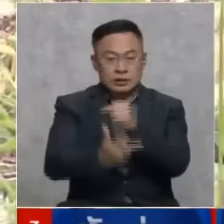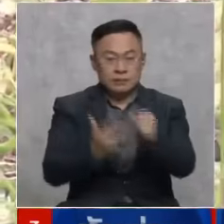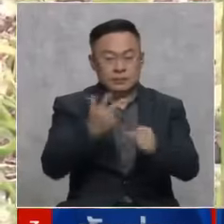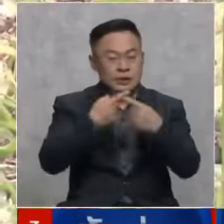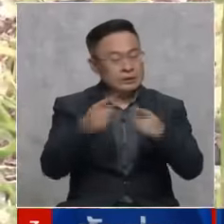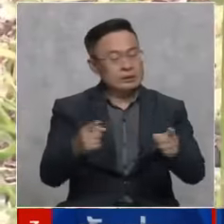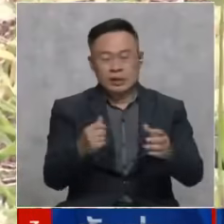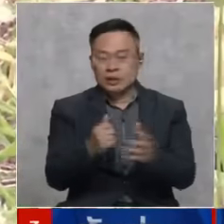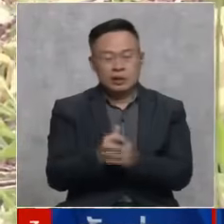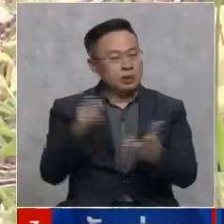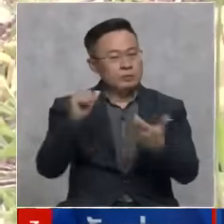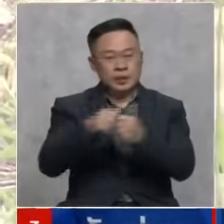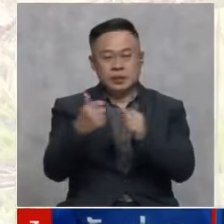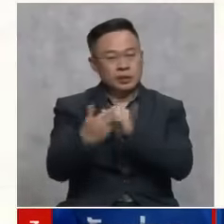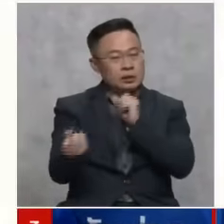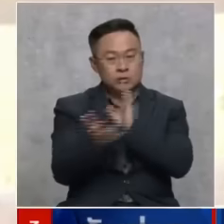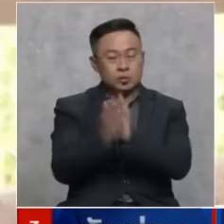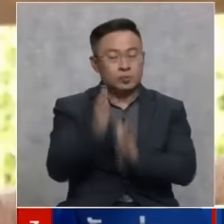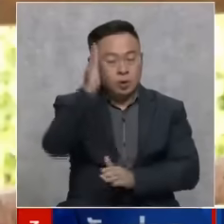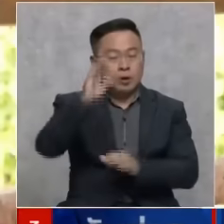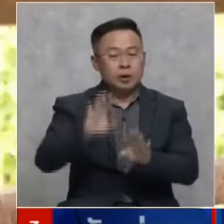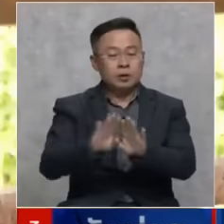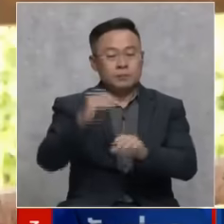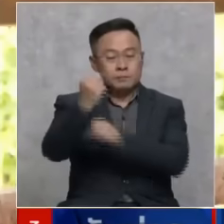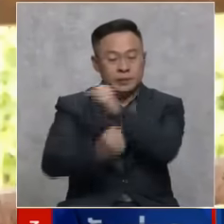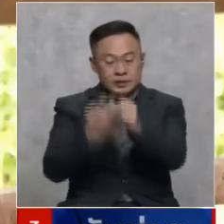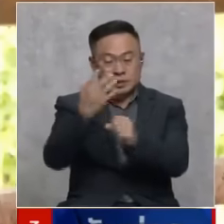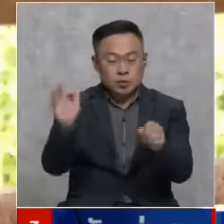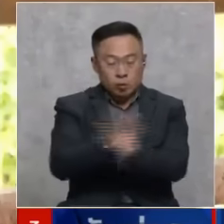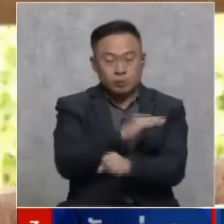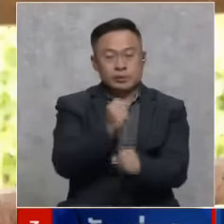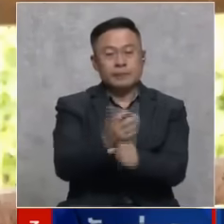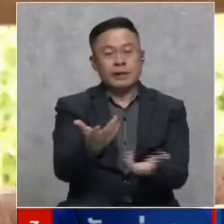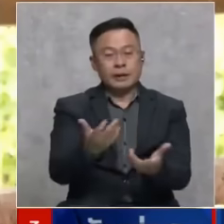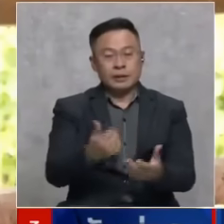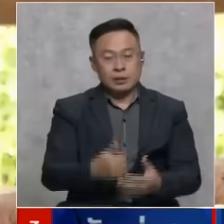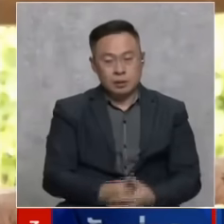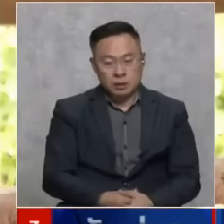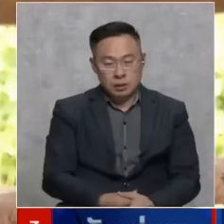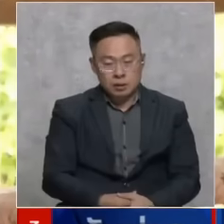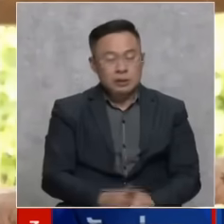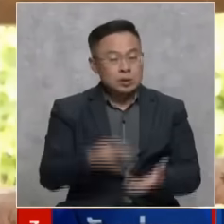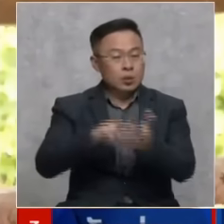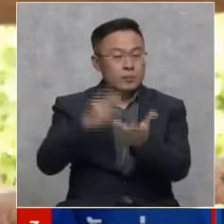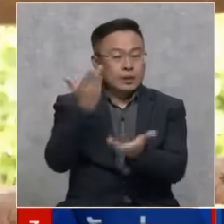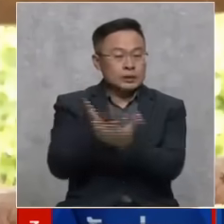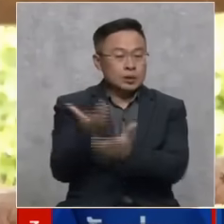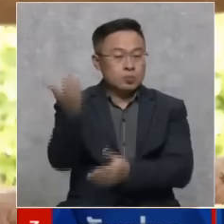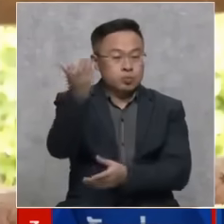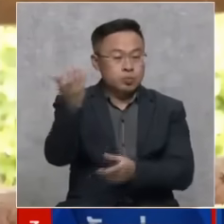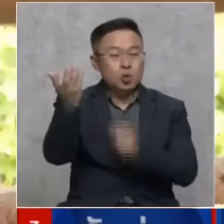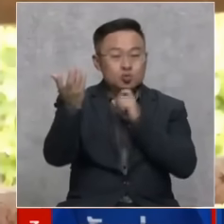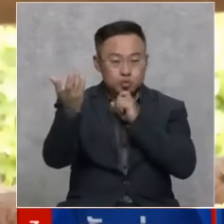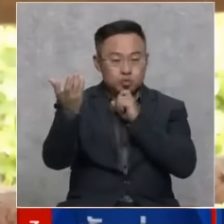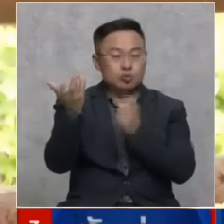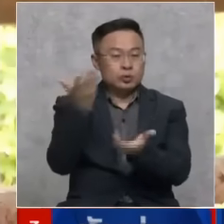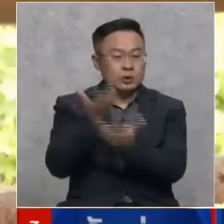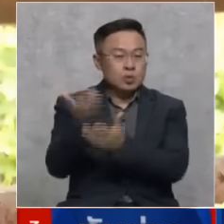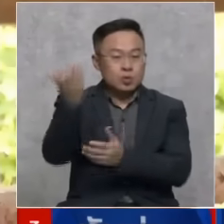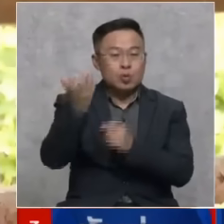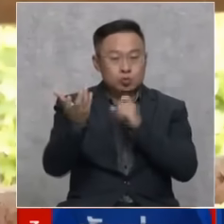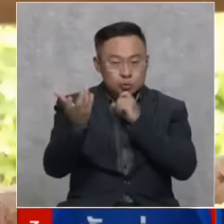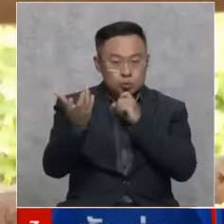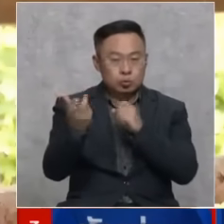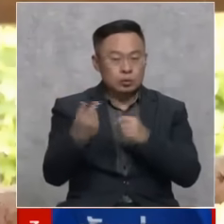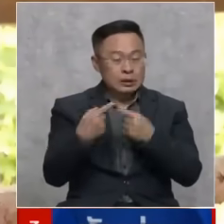ต้องทำให้ราคาผลผลิตดีขึ้น มัน3ปีนี่มันก็มีเหลือหนี้อยู่มันก็ดีนิดนึงไม่ได้ดี